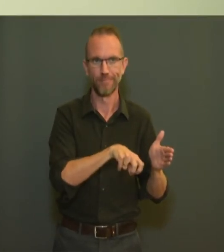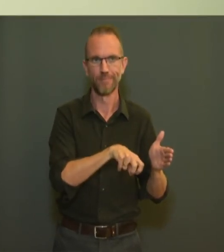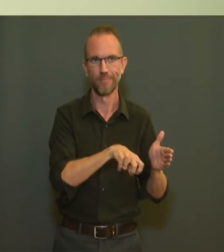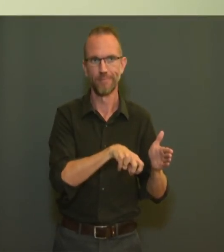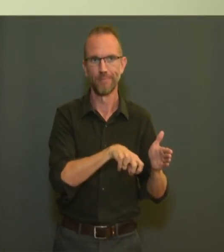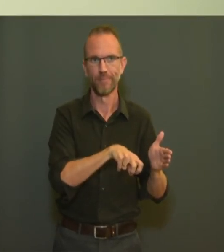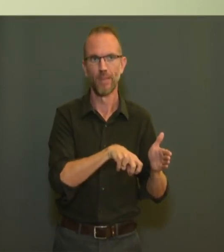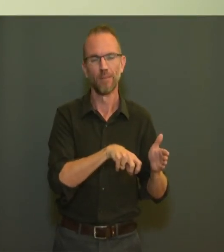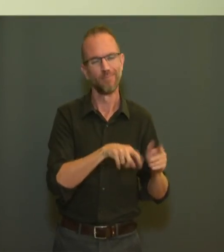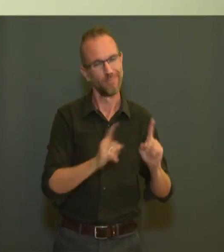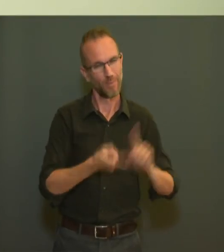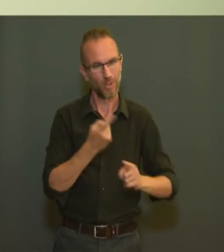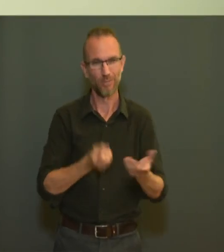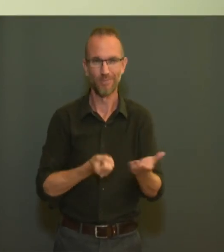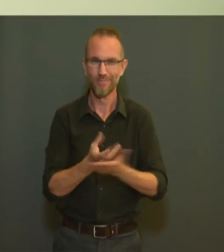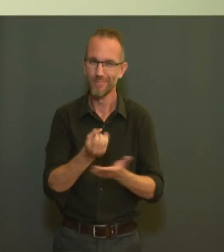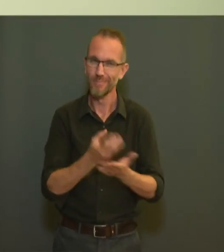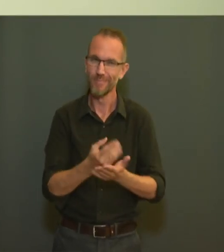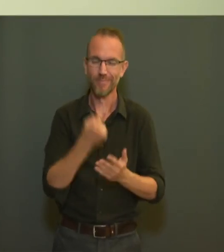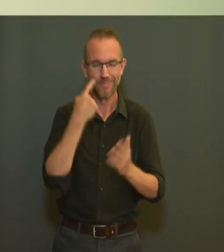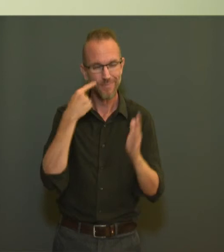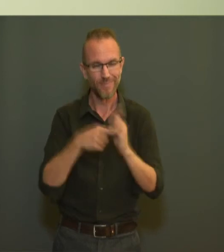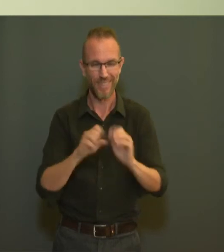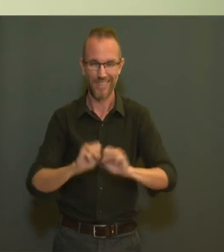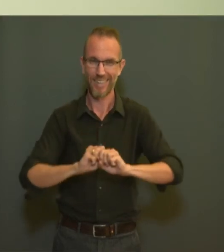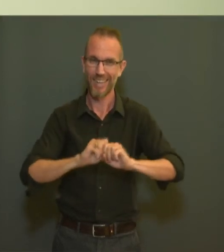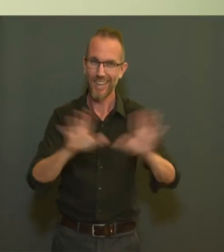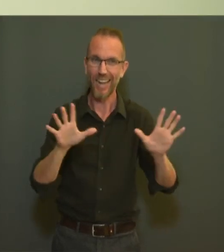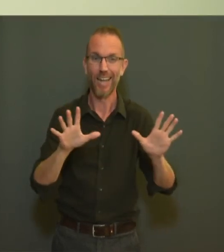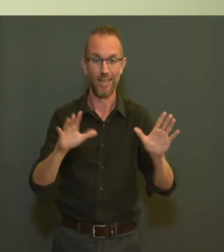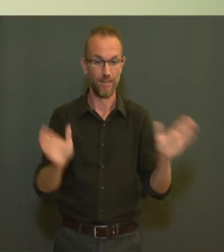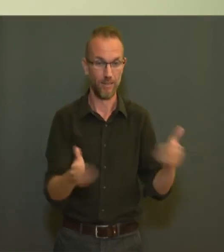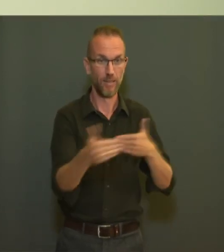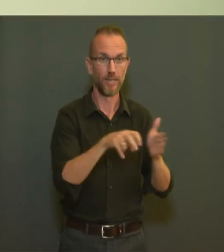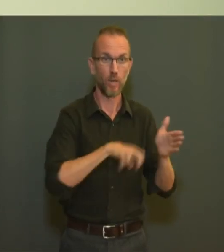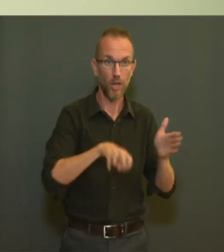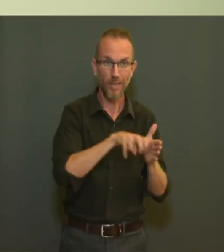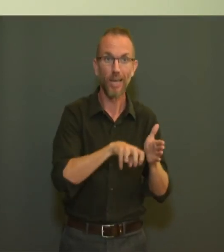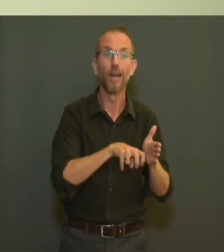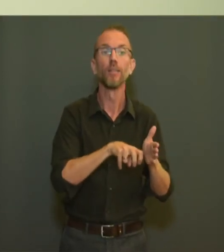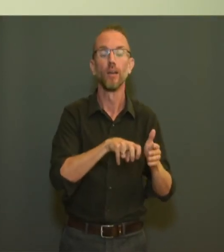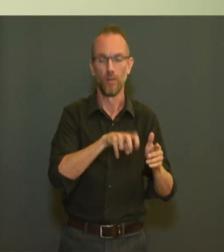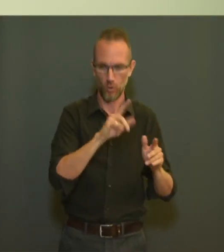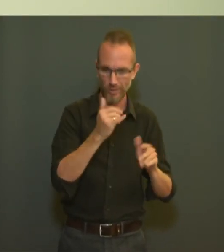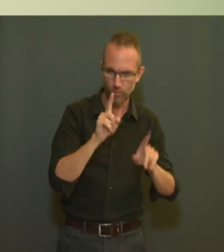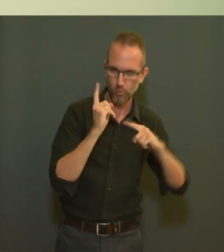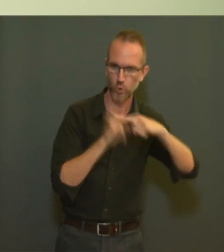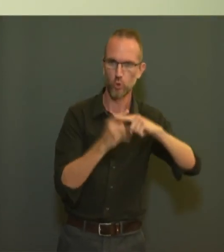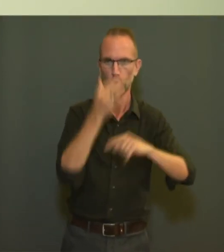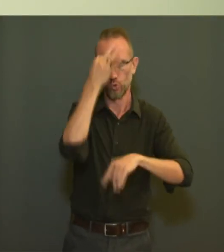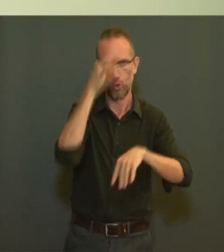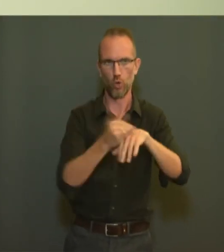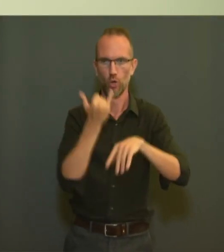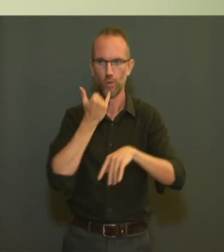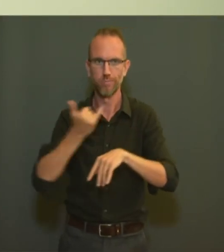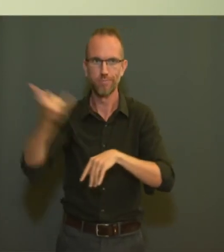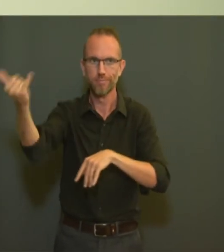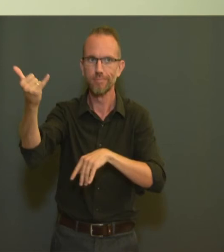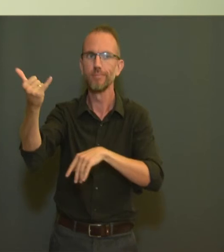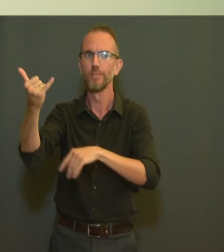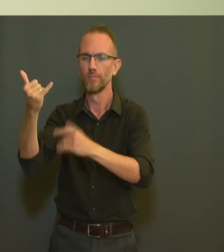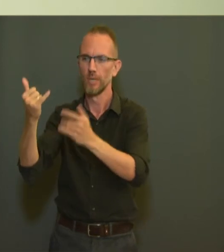adéquat que vous contactiez votre médecin traitant pour les détails, effectivement, de ce que ça signifie. Les détails sont aussi disponibles sur le